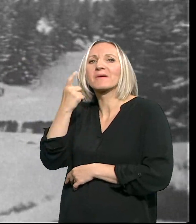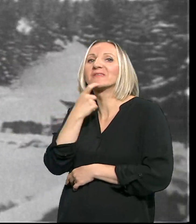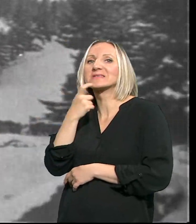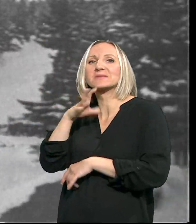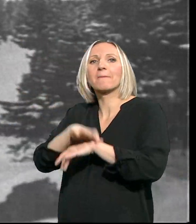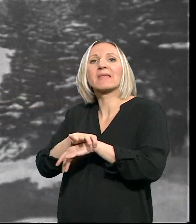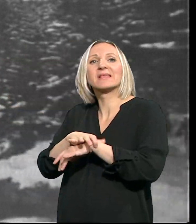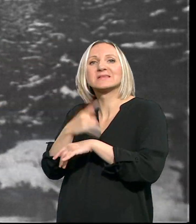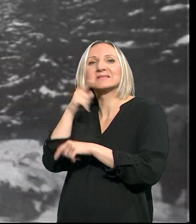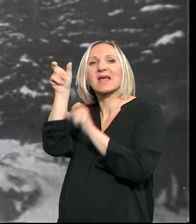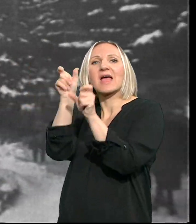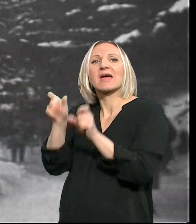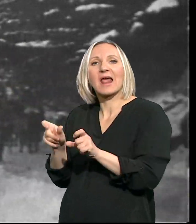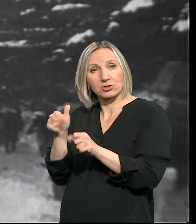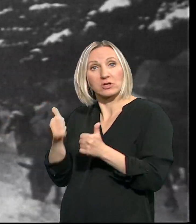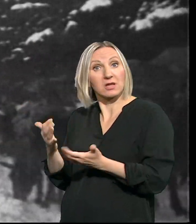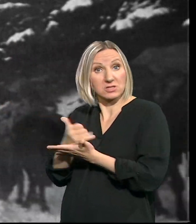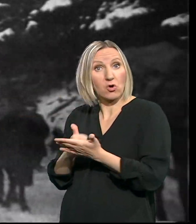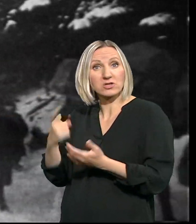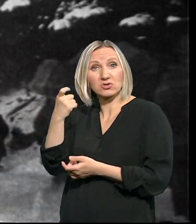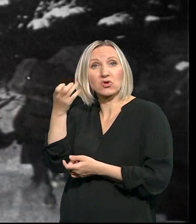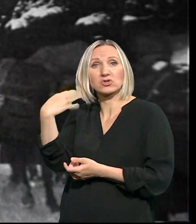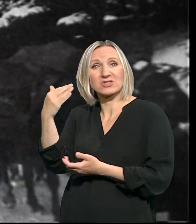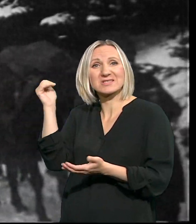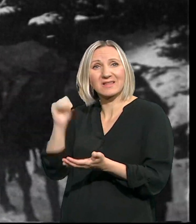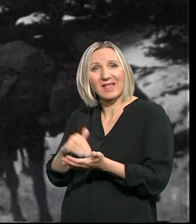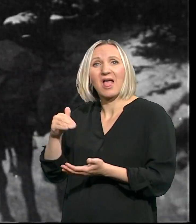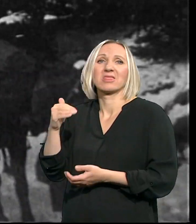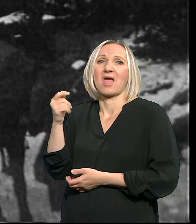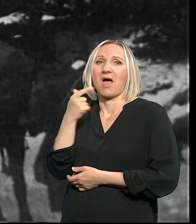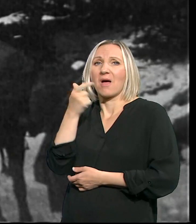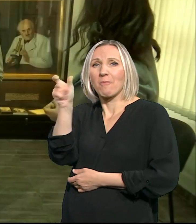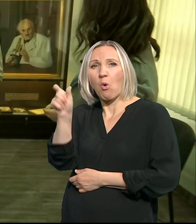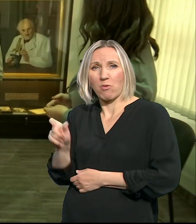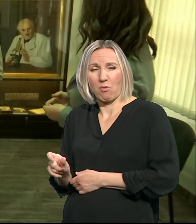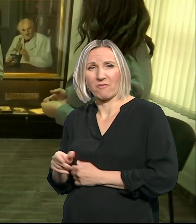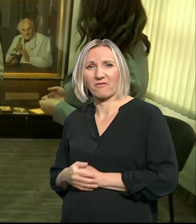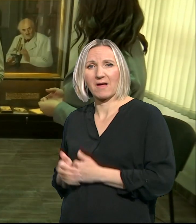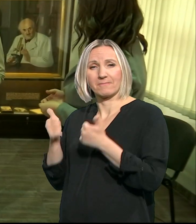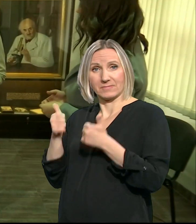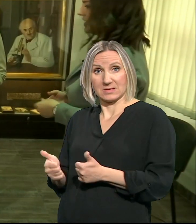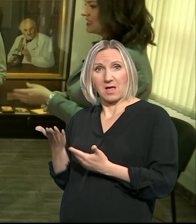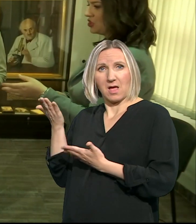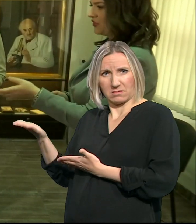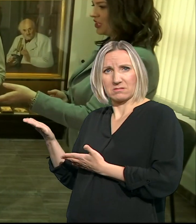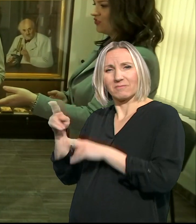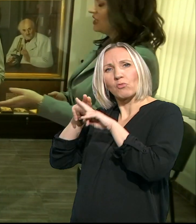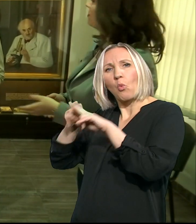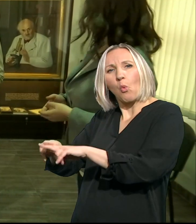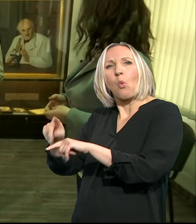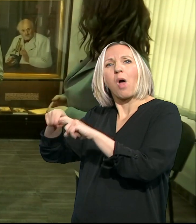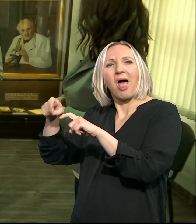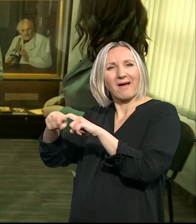danas u upotrebi i broji oko 140.000 pojmova. Zorice, ovde kod vas u legatu dr. Aleksandra Kostića nalazi se i ovaj